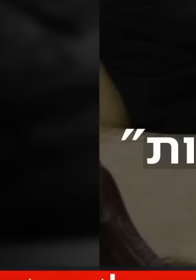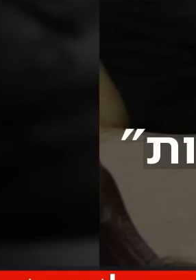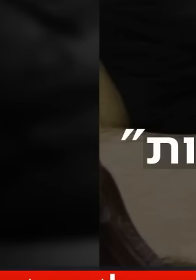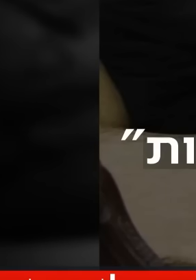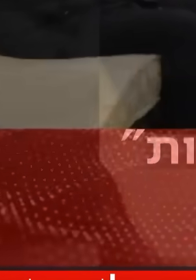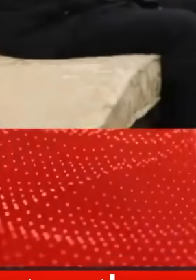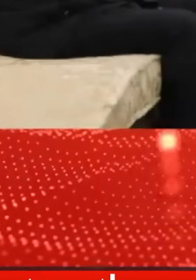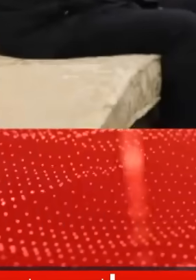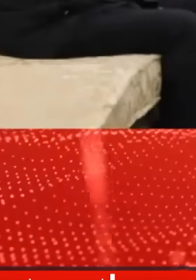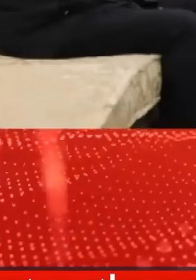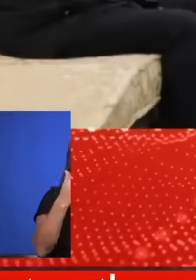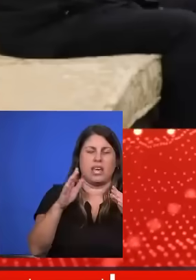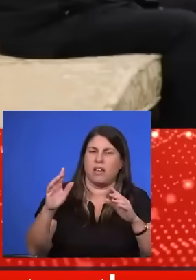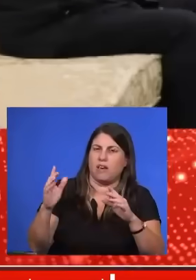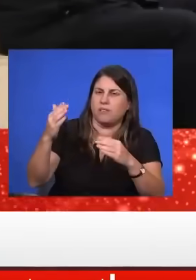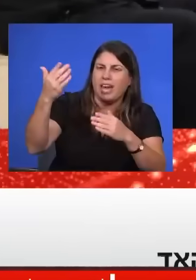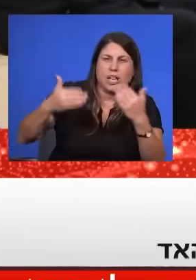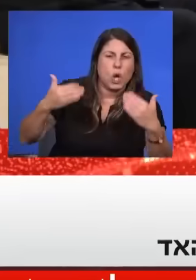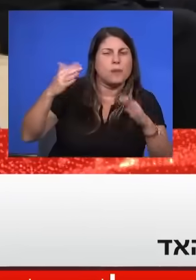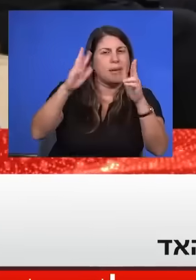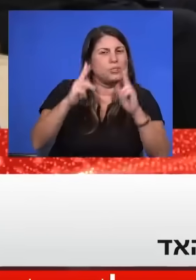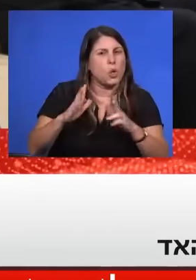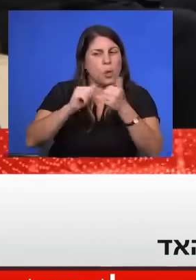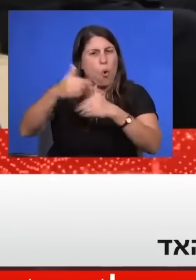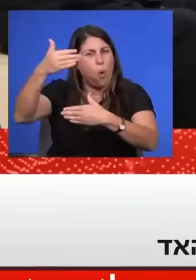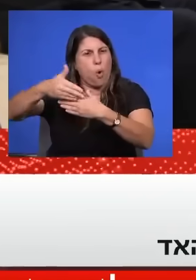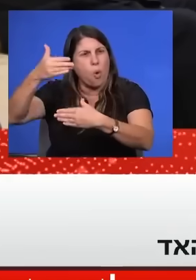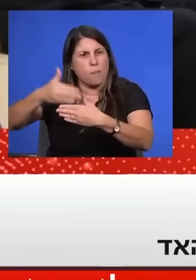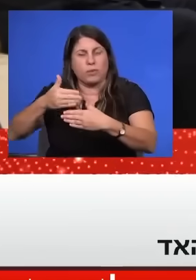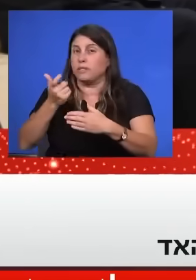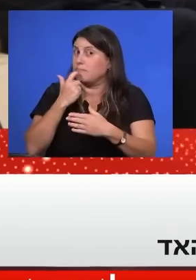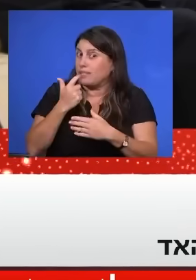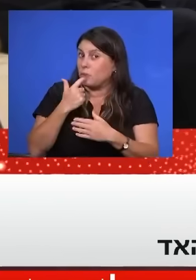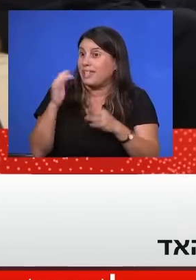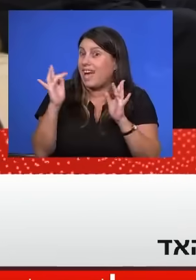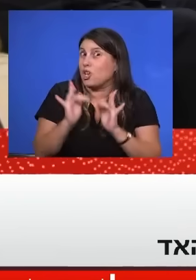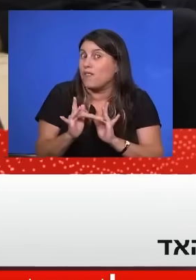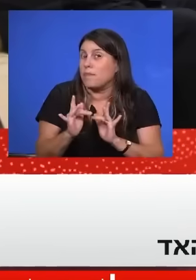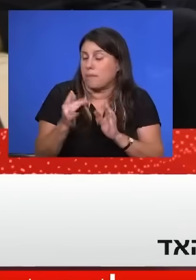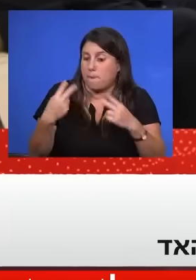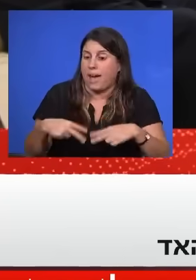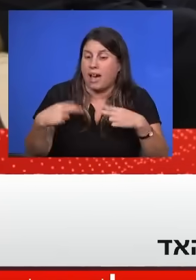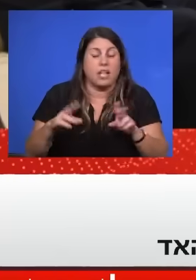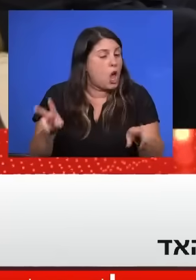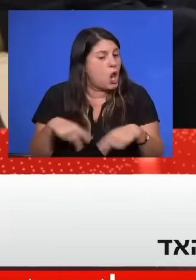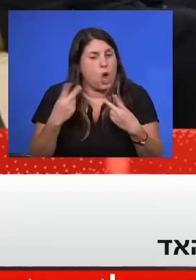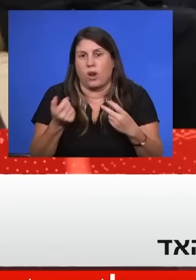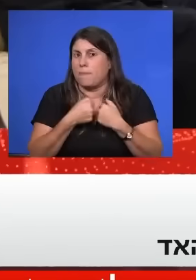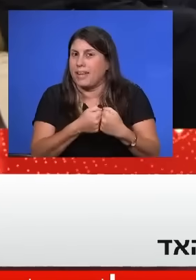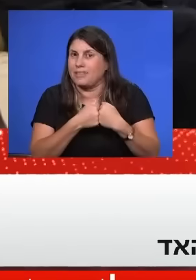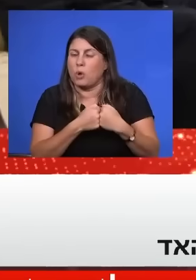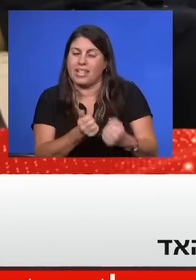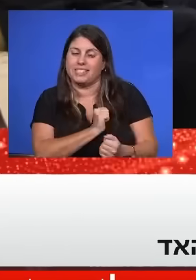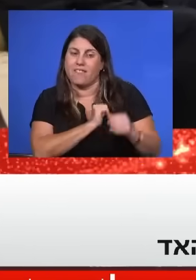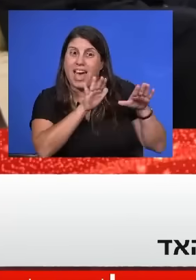לחומות. הפרשנות המוסלמית הרווחת לפסוק הזה היא שהאויבים מתוך הפחד לא מסוגלים להתמודד עם צבא האסלאם פנים מול פנים, אלא רק בביצורים או